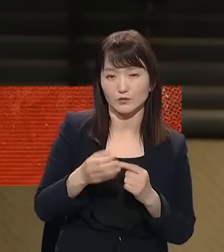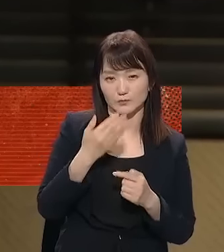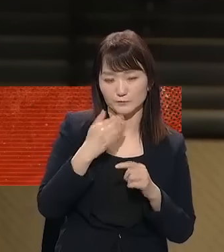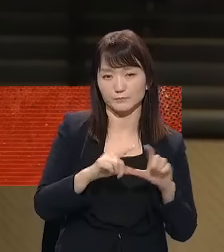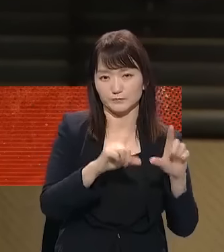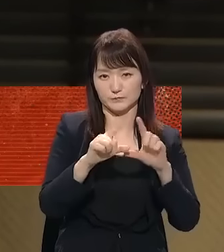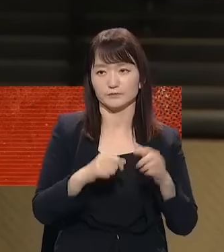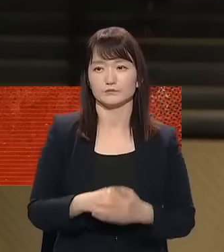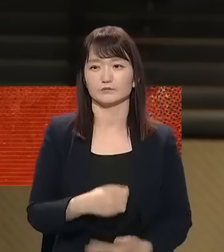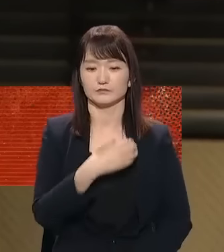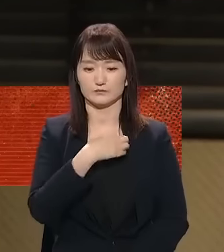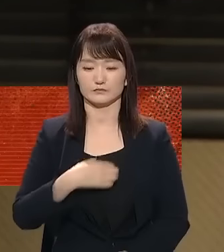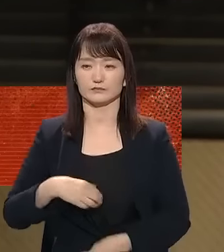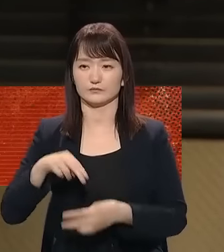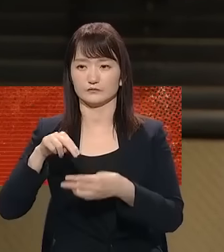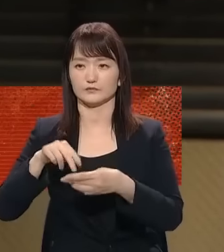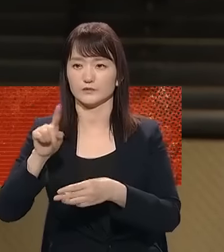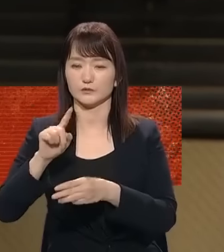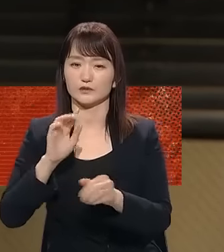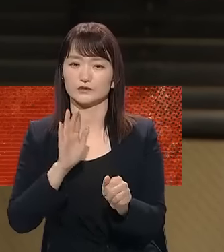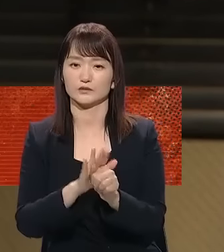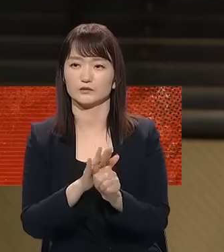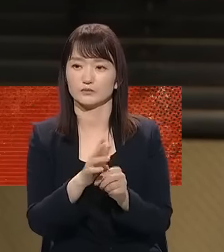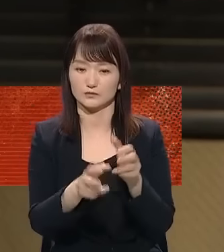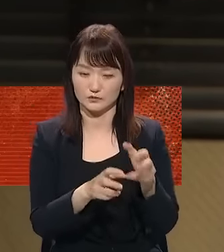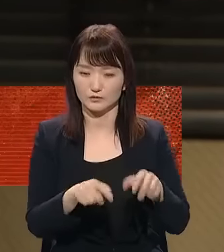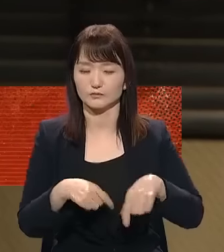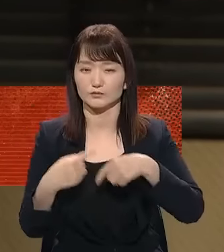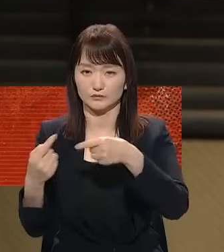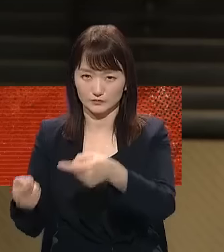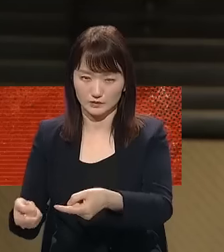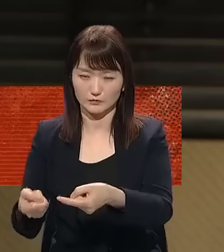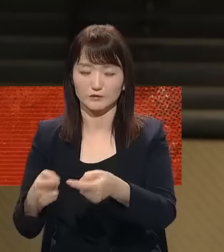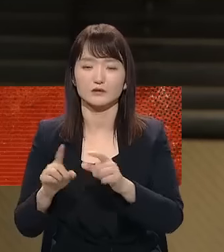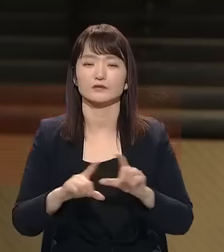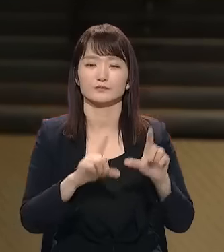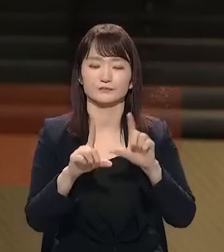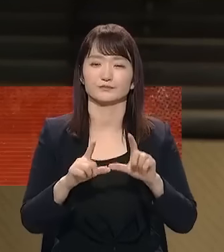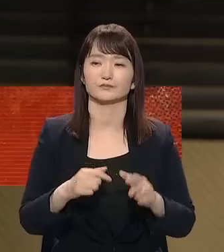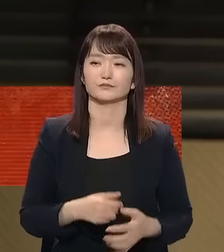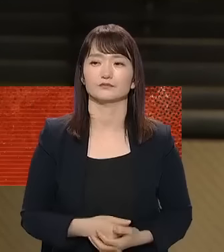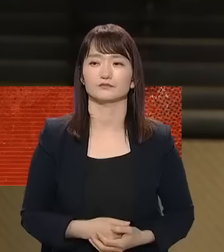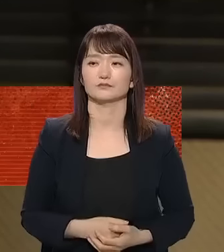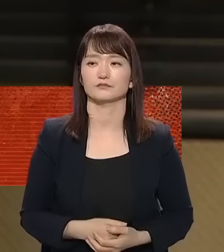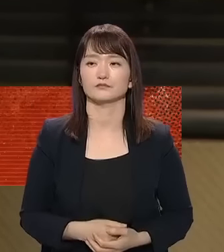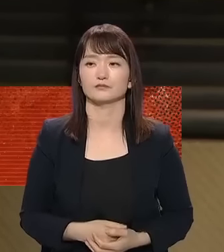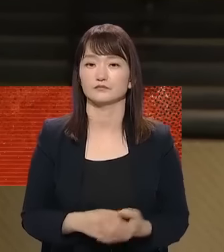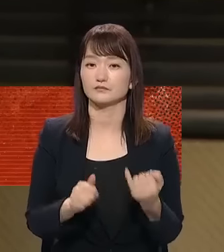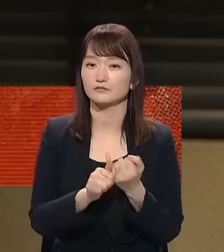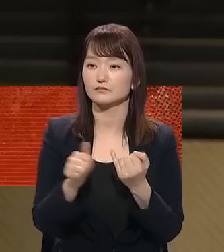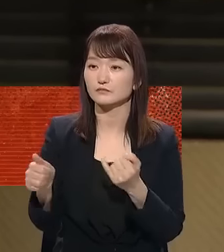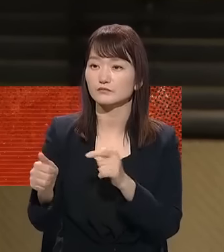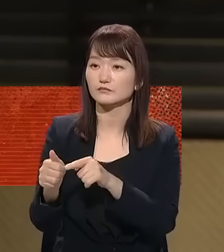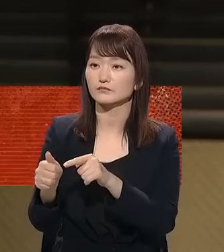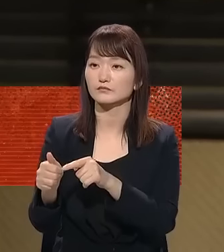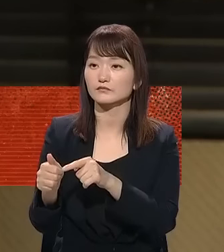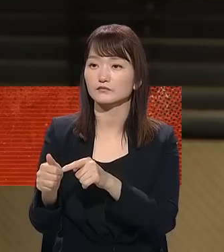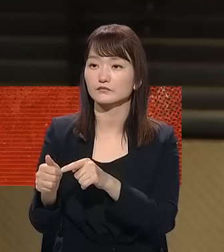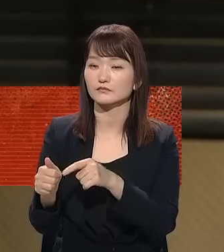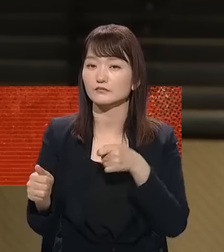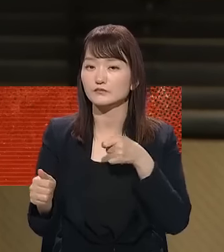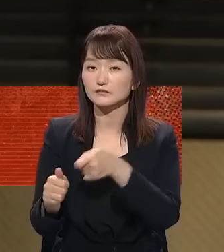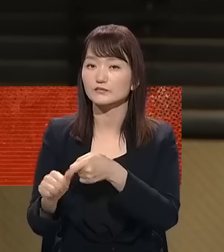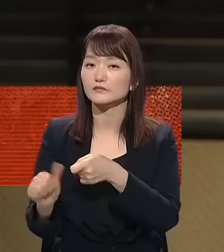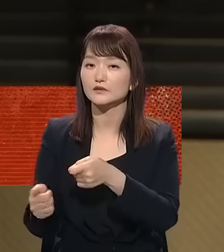그리고 준민 센터 같은 데서 각종 지원 사업 같은 거 하면 거기도 참고해서 살았다라고 하는데 도대체 남편을 왜 그렇게